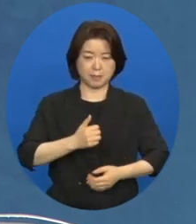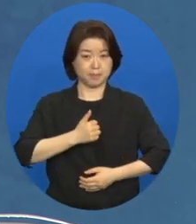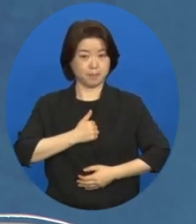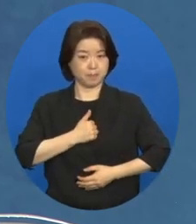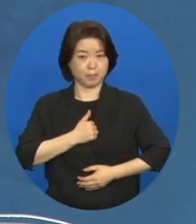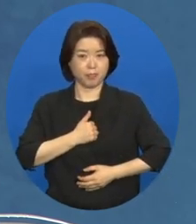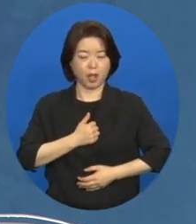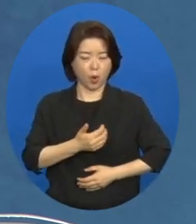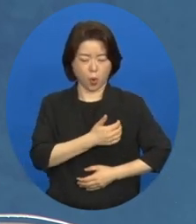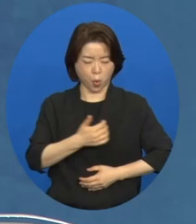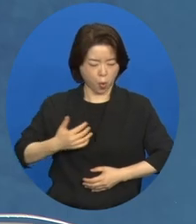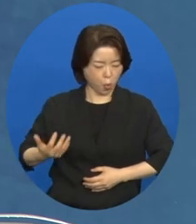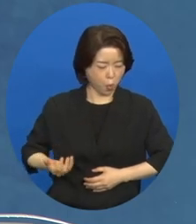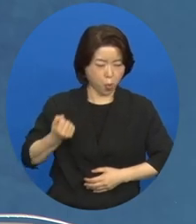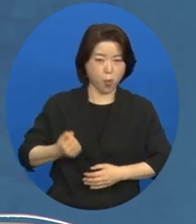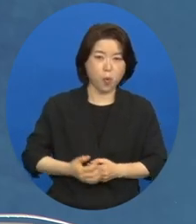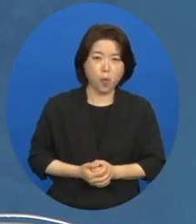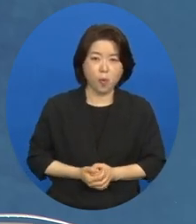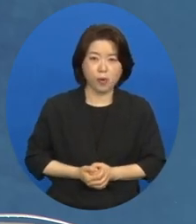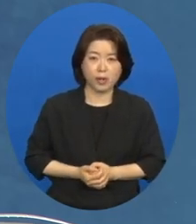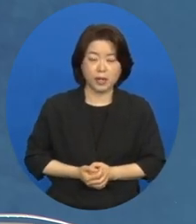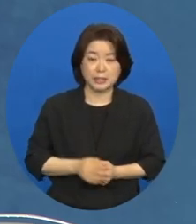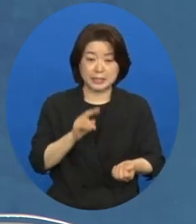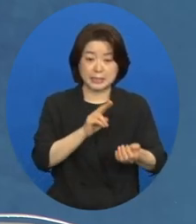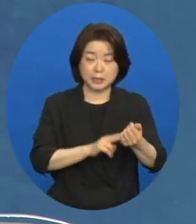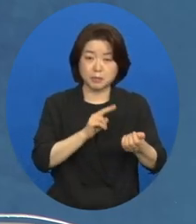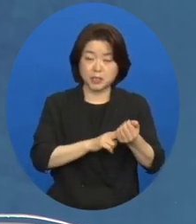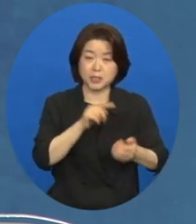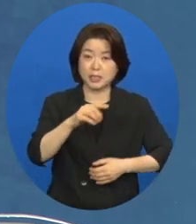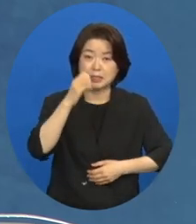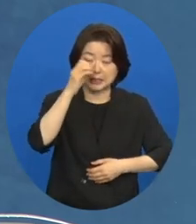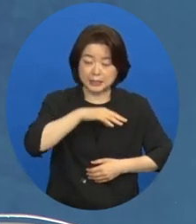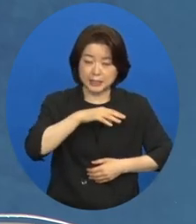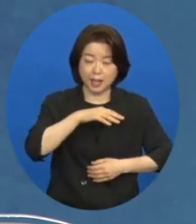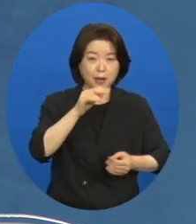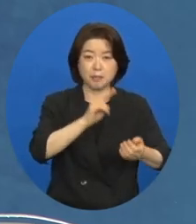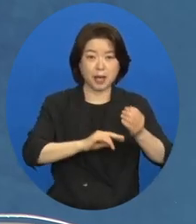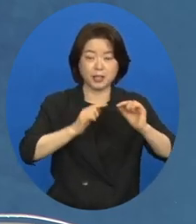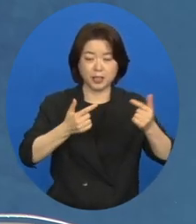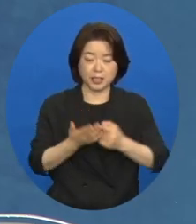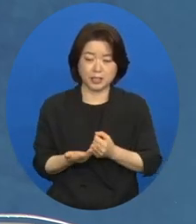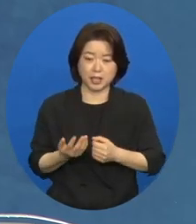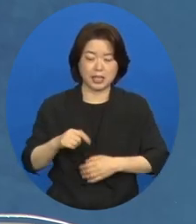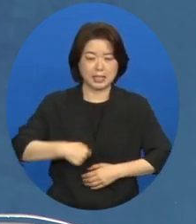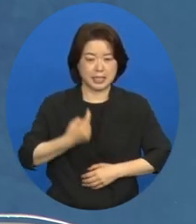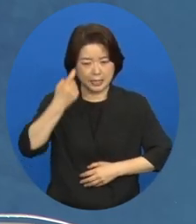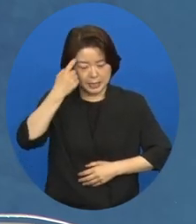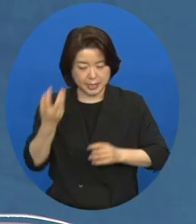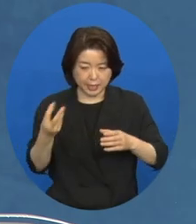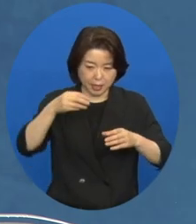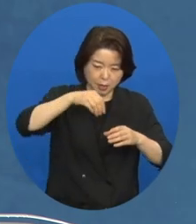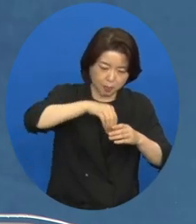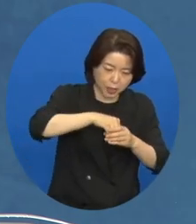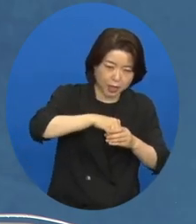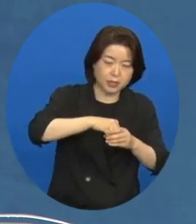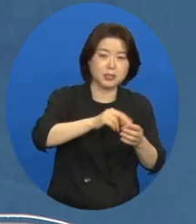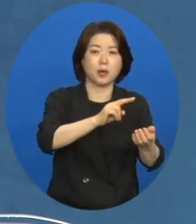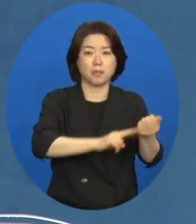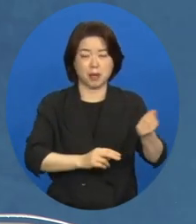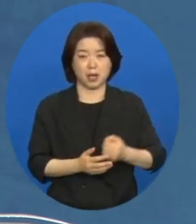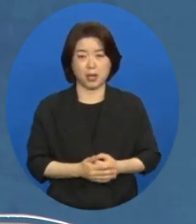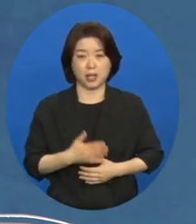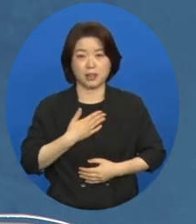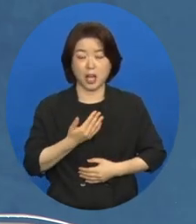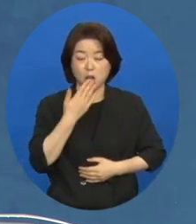엄청나시고 음식을 그냥 파는 것이 아니라 자신의 가치를 담아서 판매를 하세요. 나는 음식을